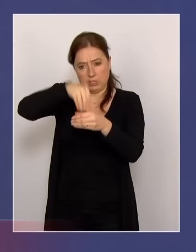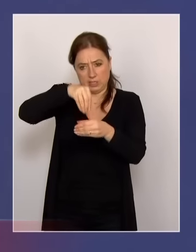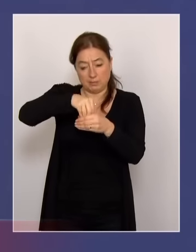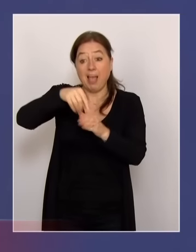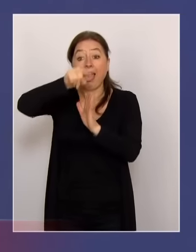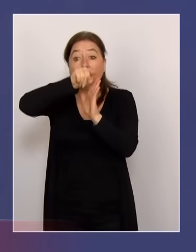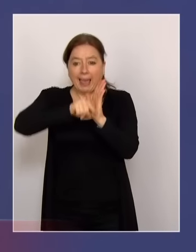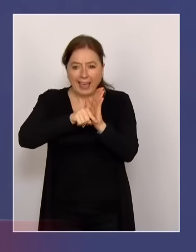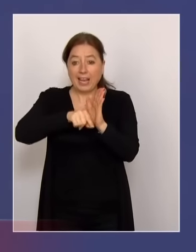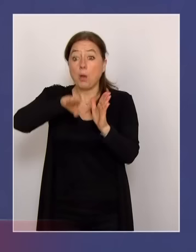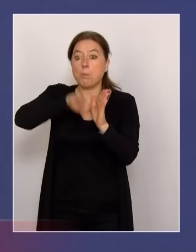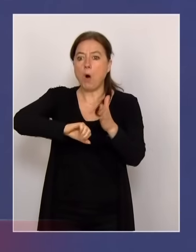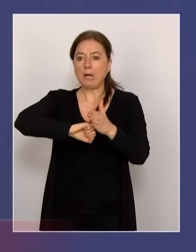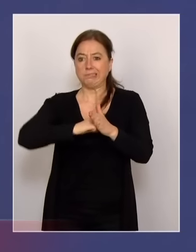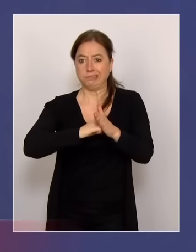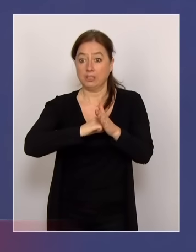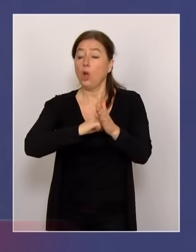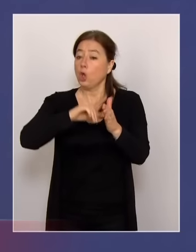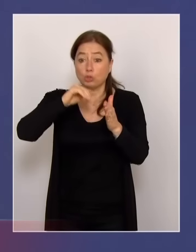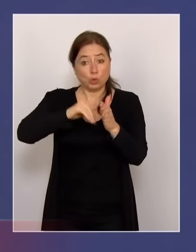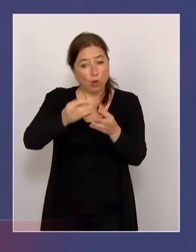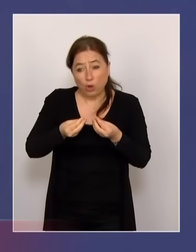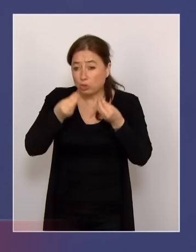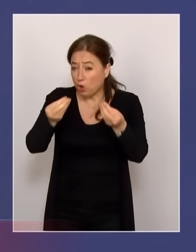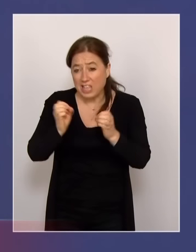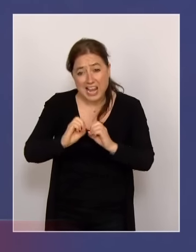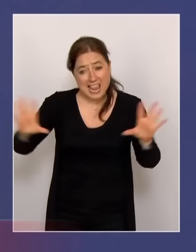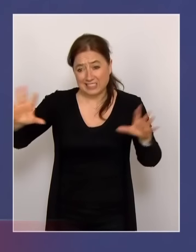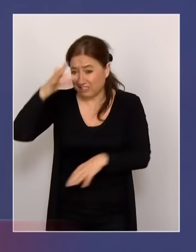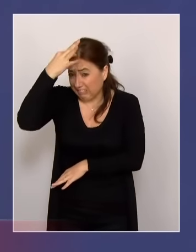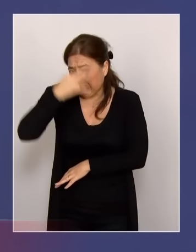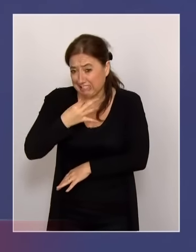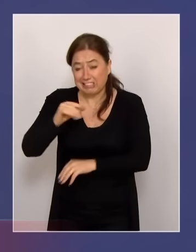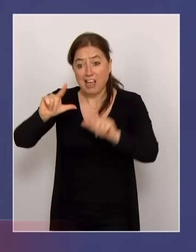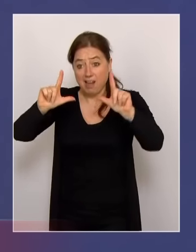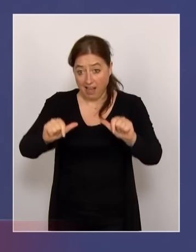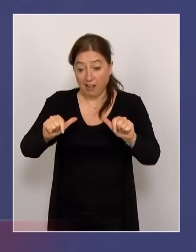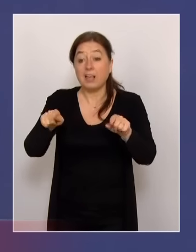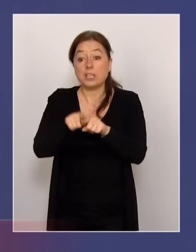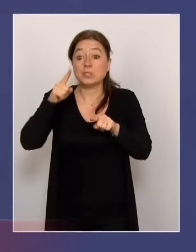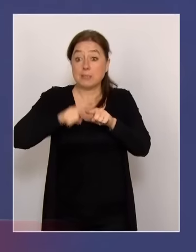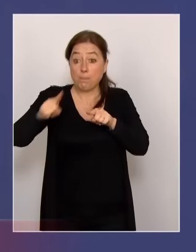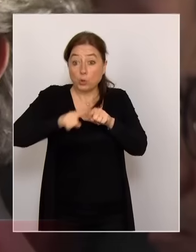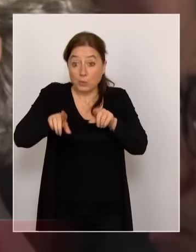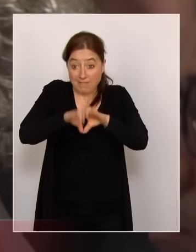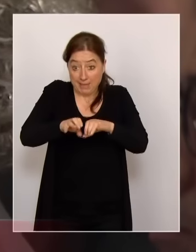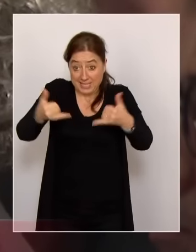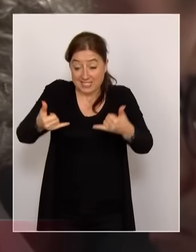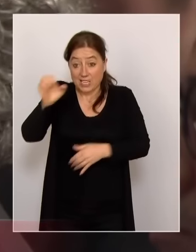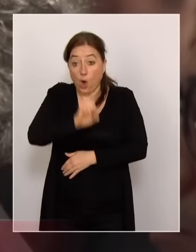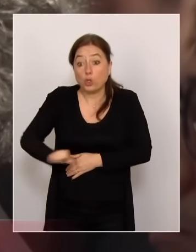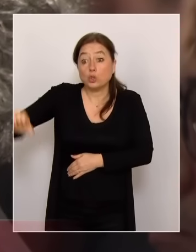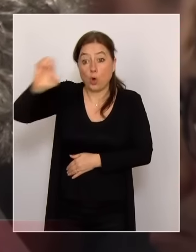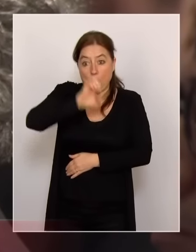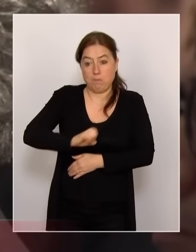qui chassent le risque et des produits européens qui nous permettent d'éviter cette fuite. Vous l'avez compris, ce que je